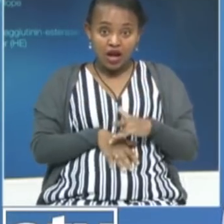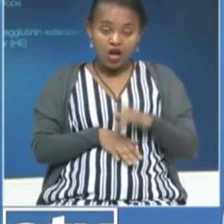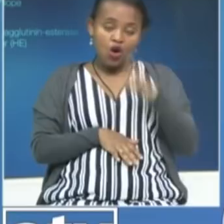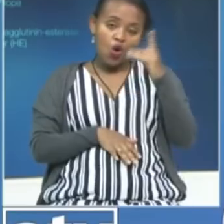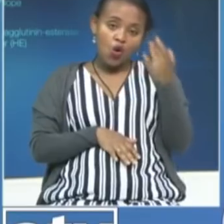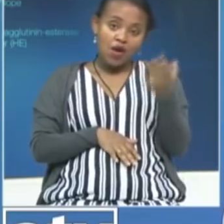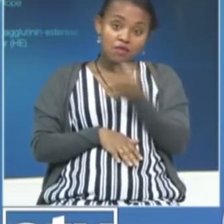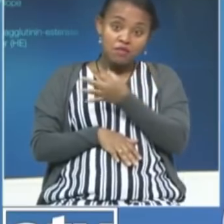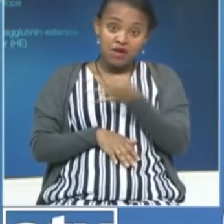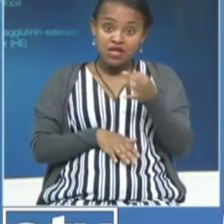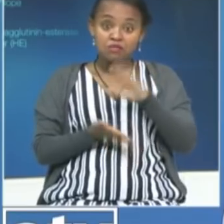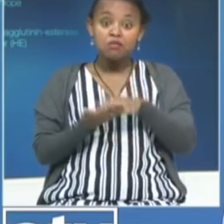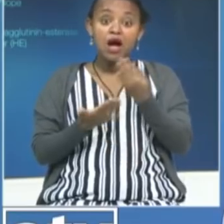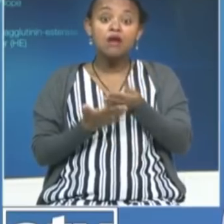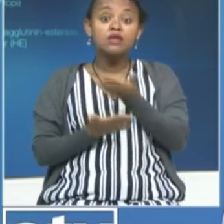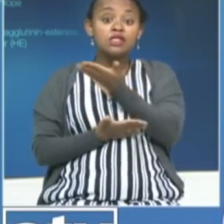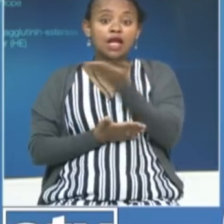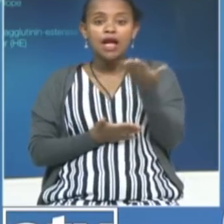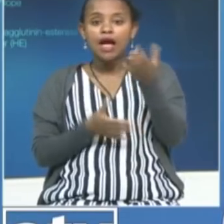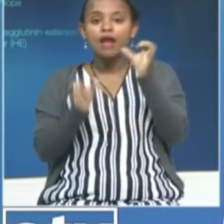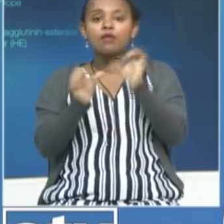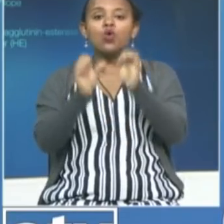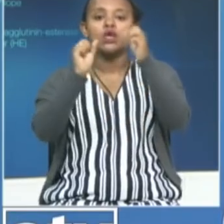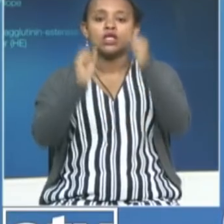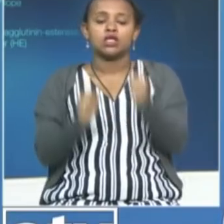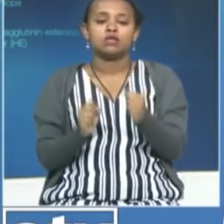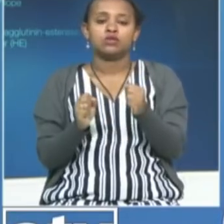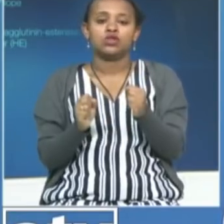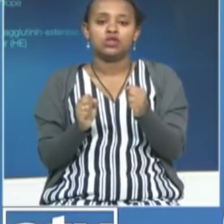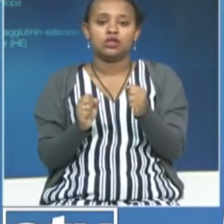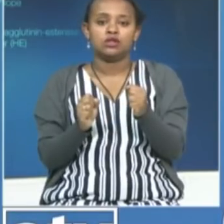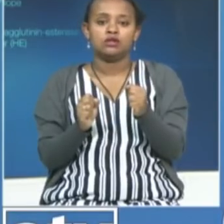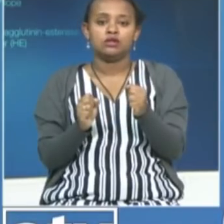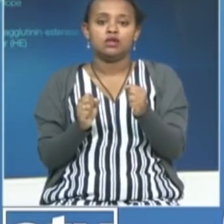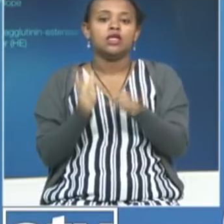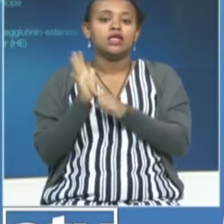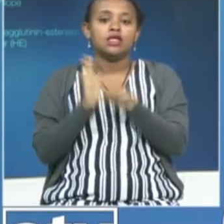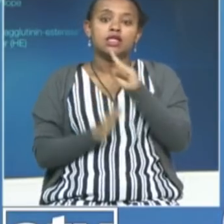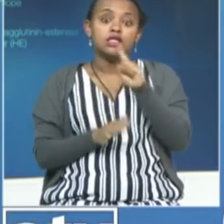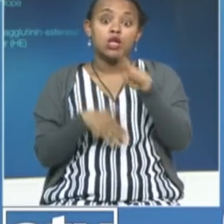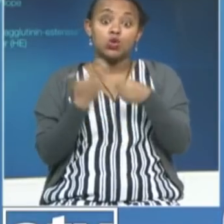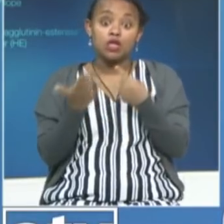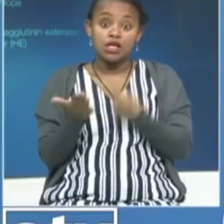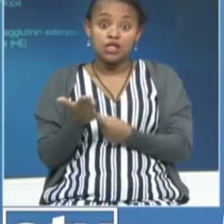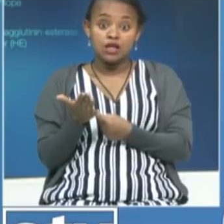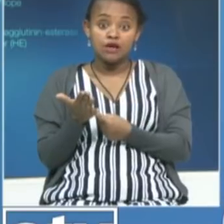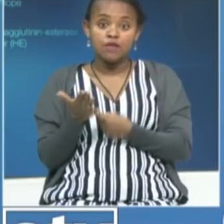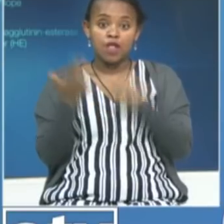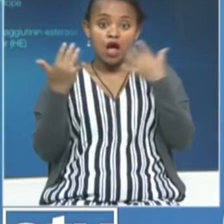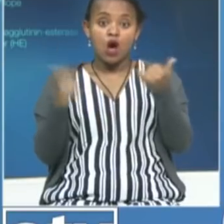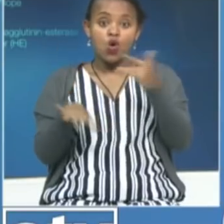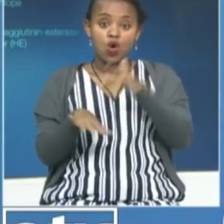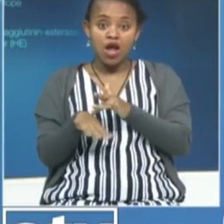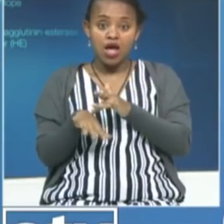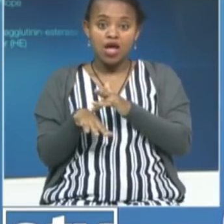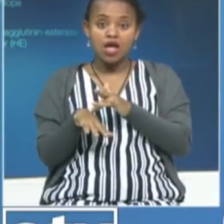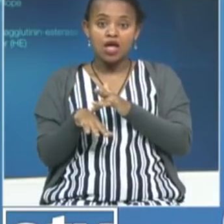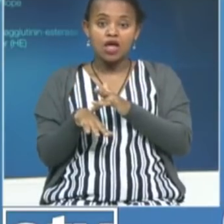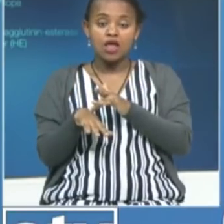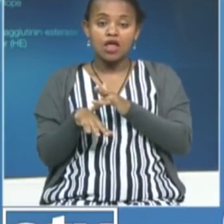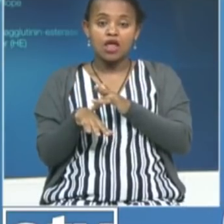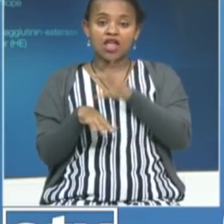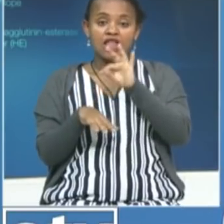ወይም በደንብ ባልበሰሉ ነገሮች ላይ መቆየት እንደሚችል ግልጽ ነው። ስለዚህ አሁን ላይ ጥሬ ስጋ